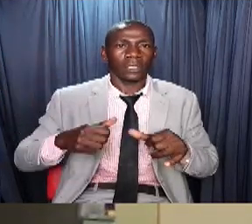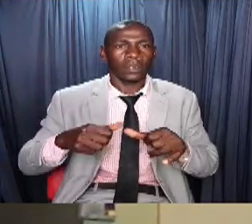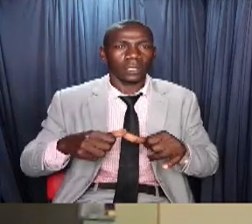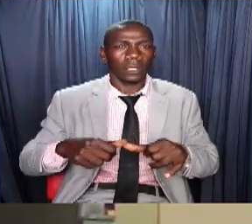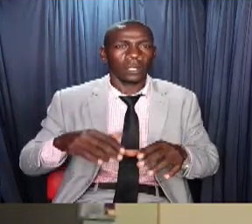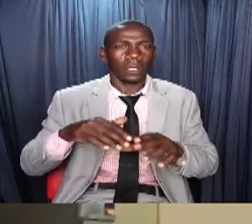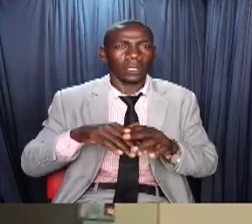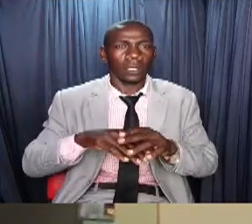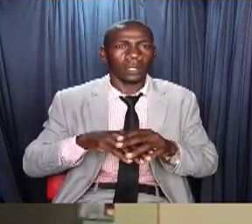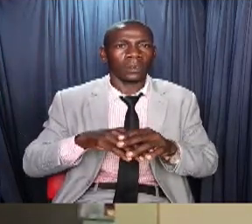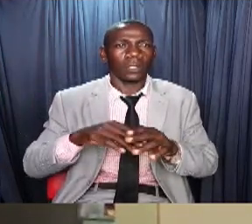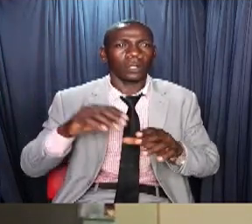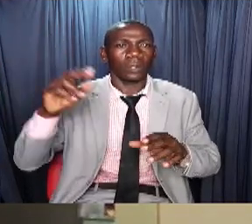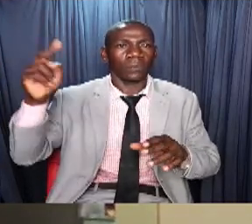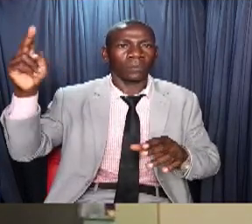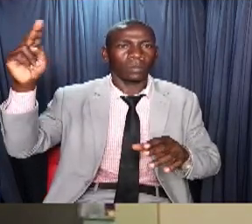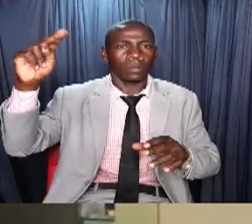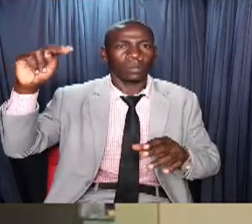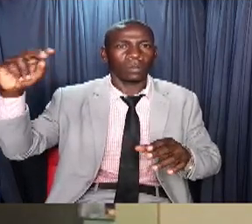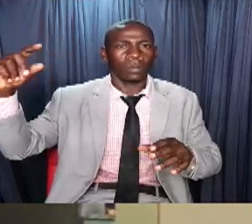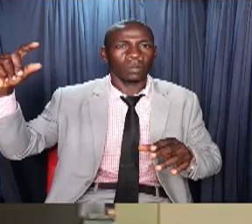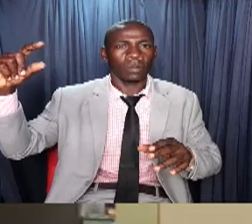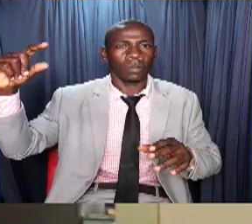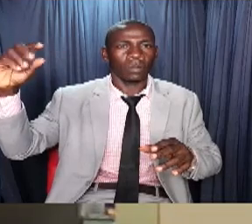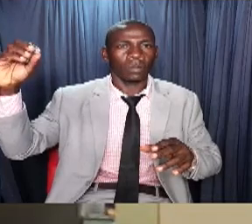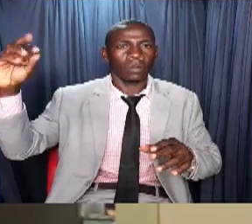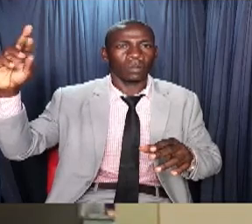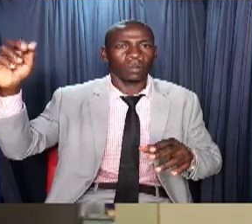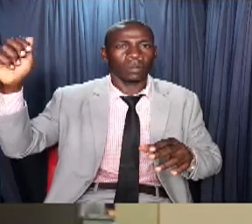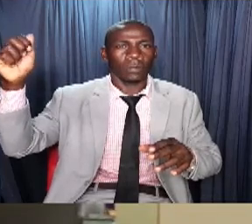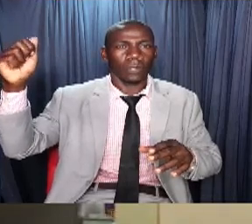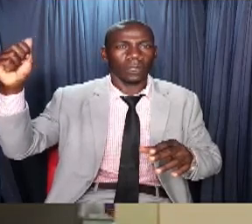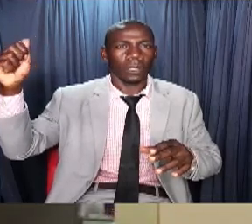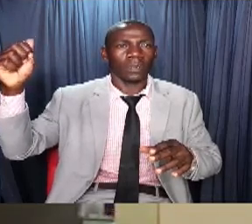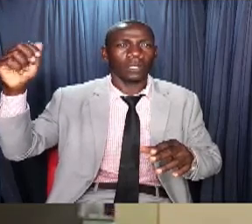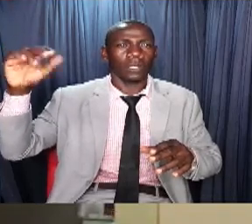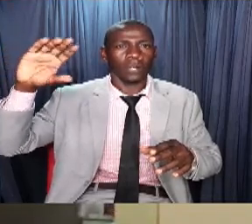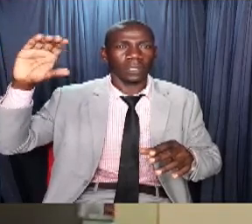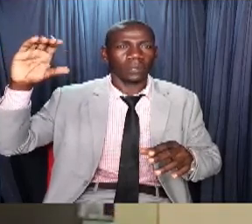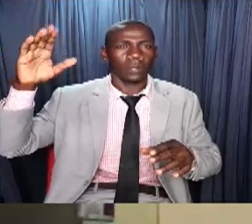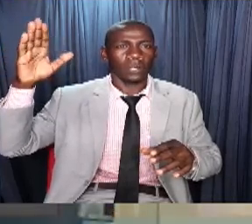Tidiek katika gatuzi la Ngora. Alizaliwa Tidiek katika gatuzi la Ngora.